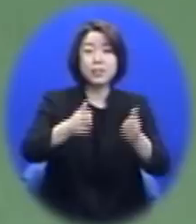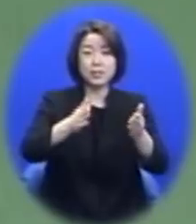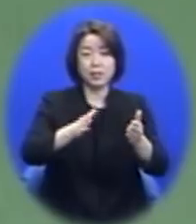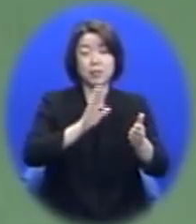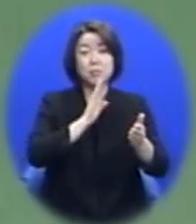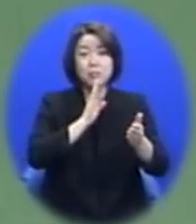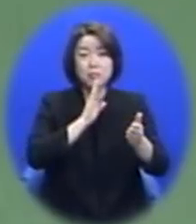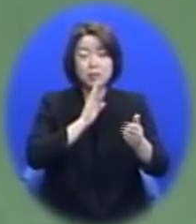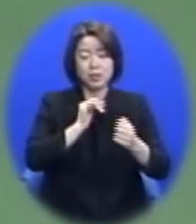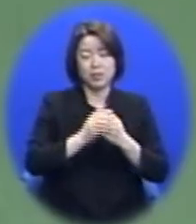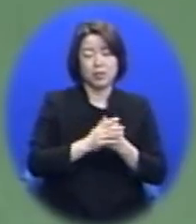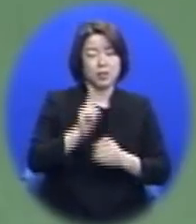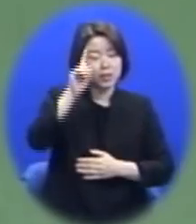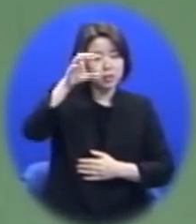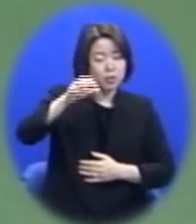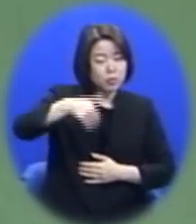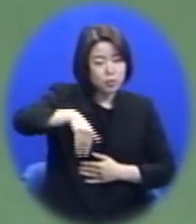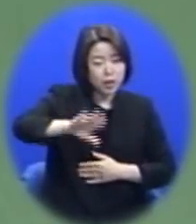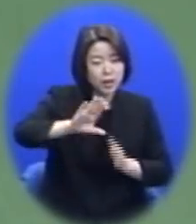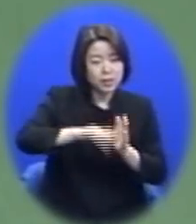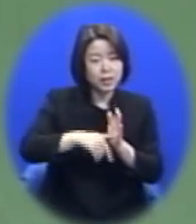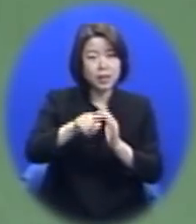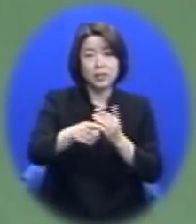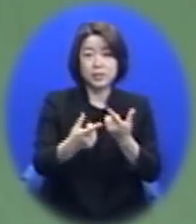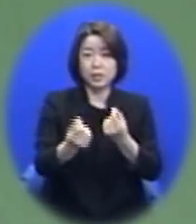천국 갈 때 그런 은혜를 받는 것 같습니까?